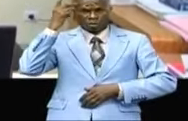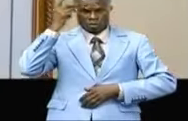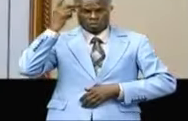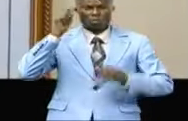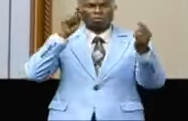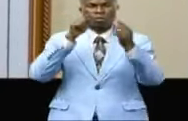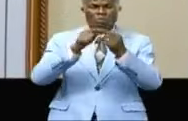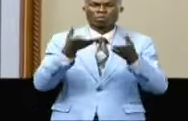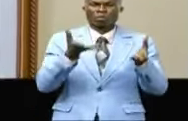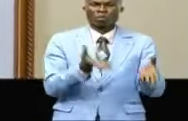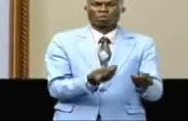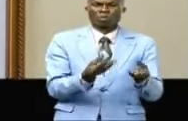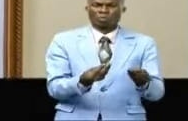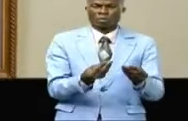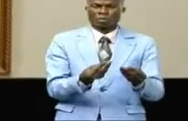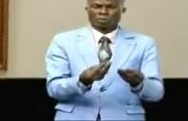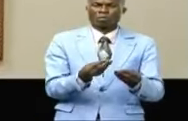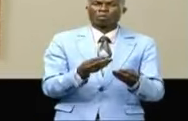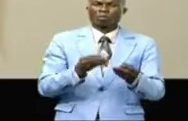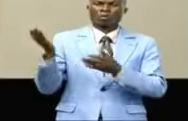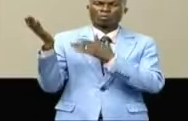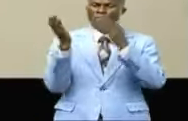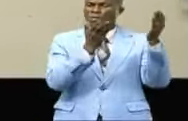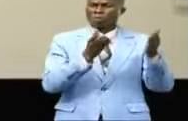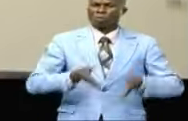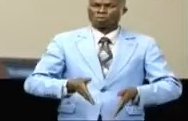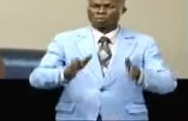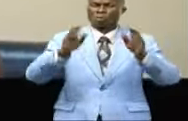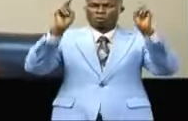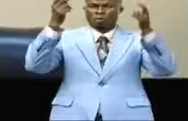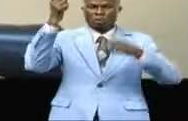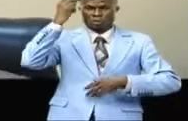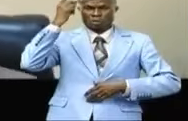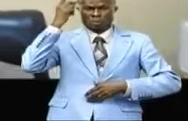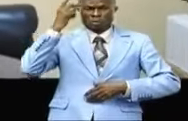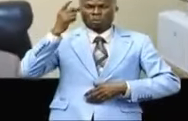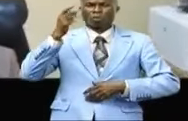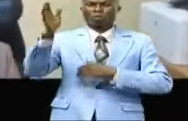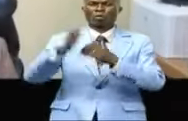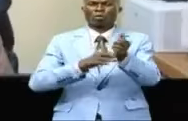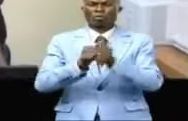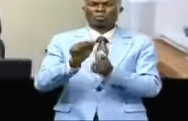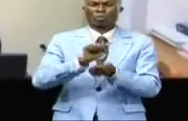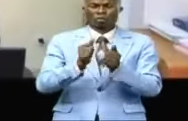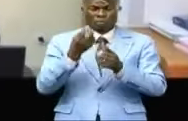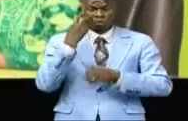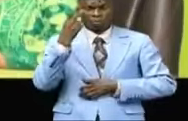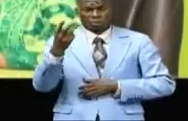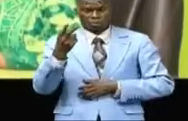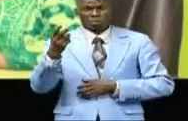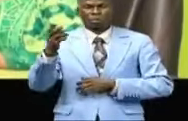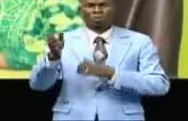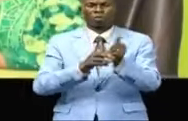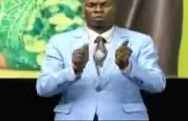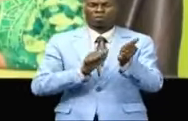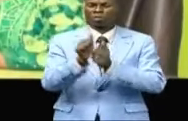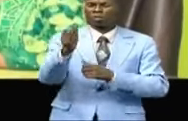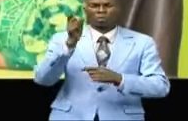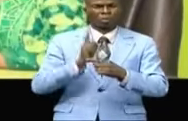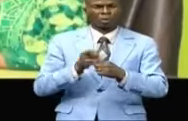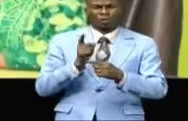les buts de faciliter la fluidité du trafic sur les routes urbaines où les dégradations sont devenues visibles et dérangent la